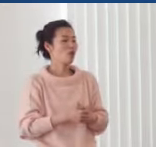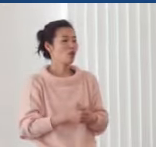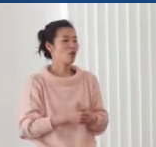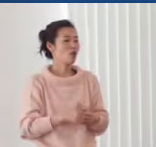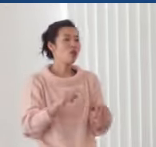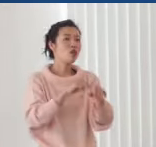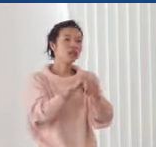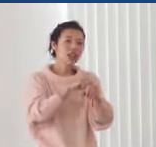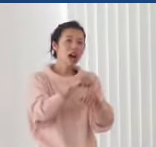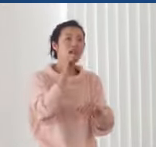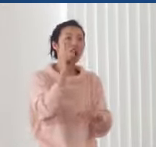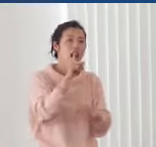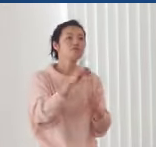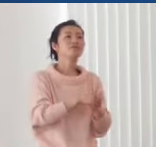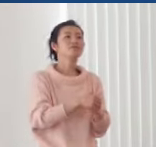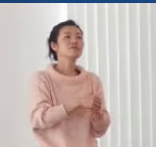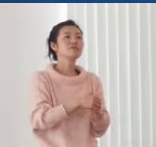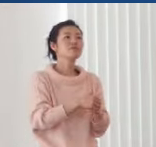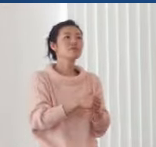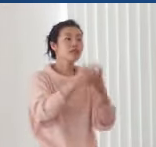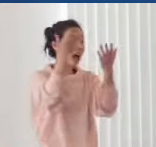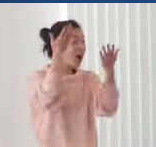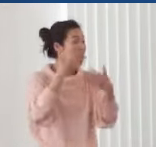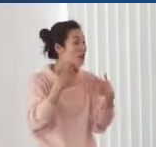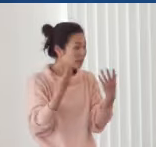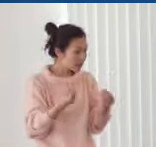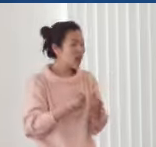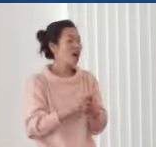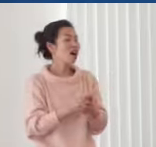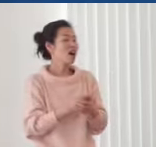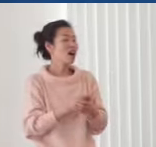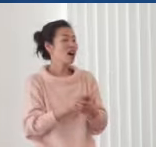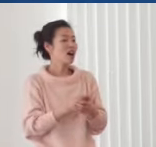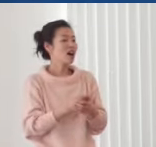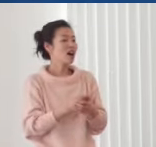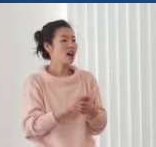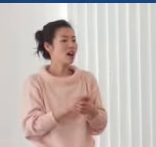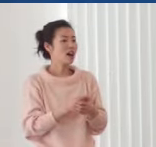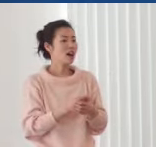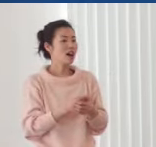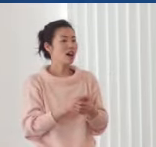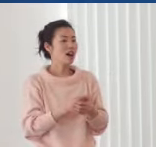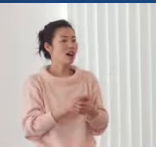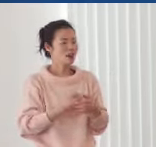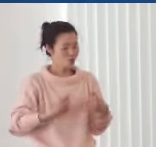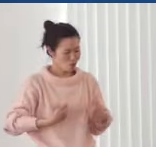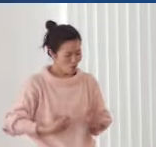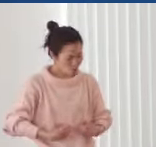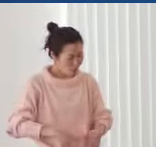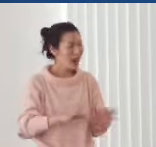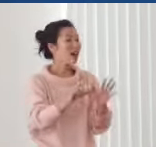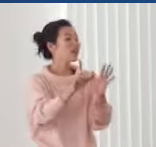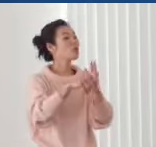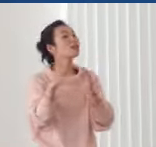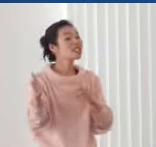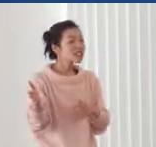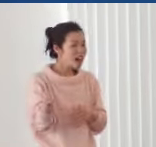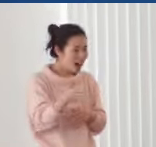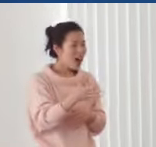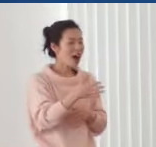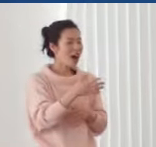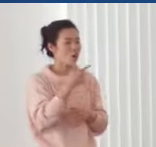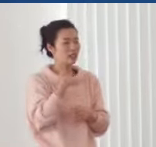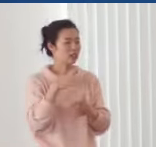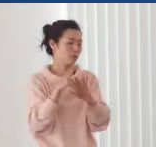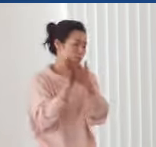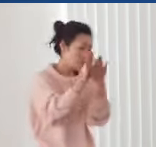間を私たちに与えてくださっています。 生まれた瞬間から、そしてこの世を去る時